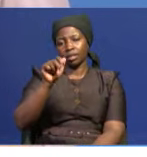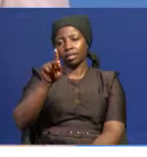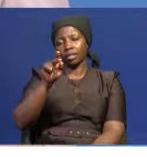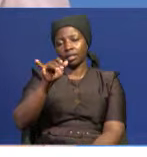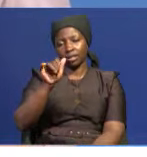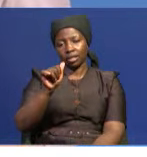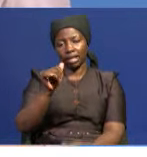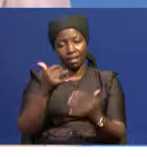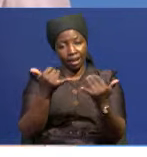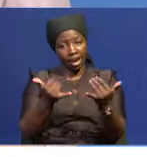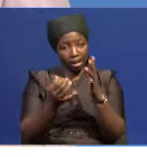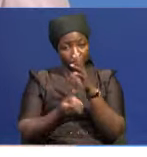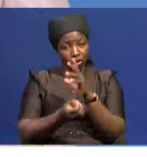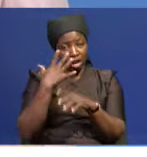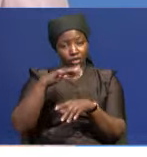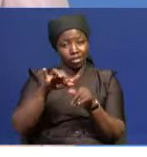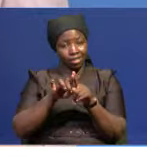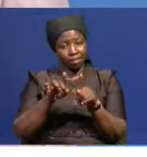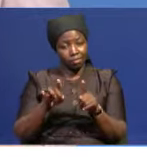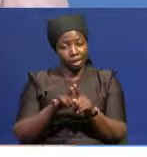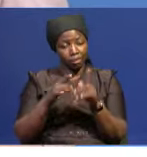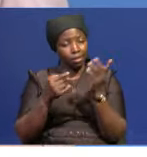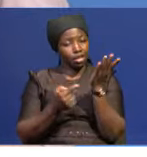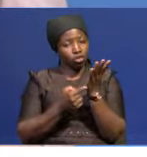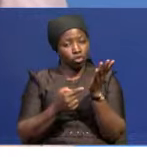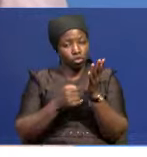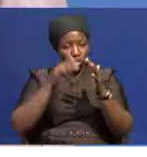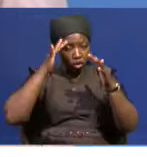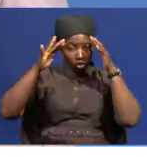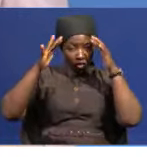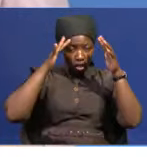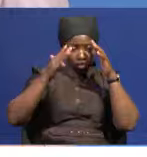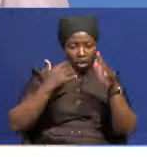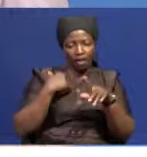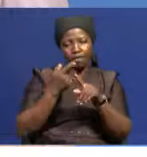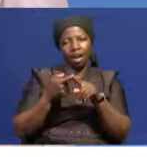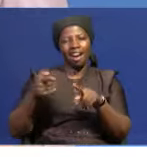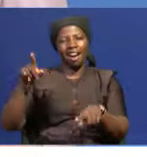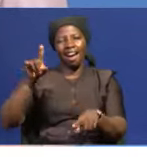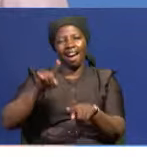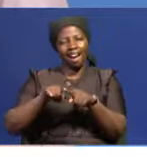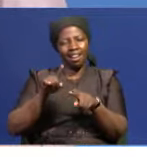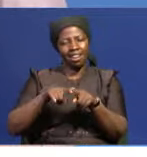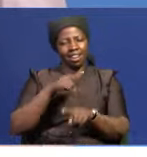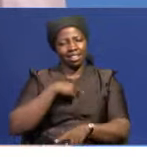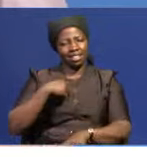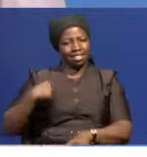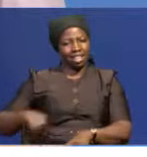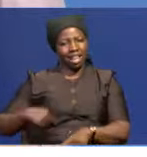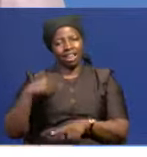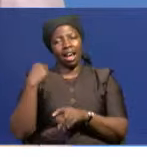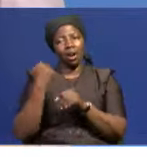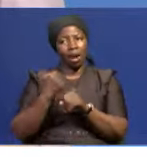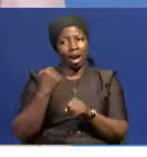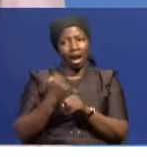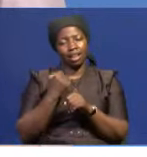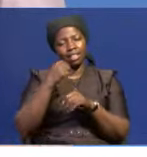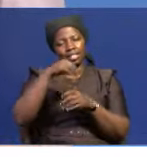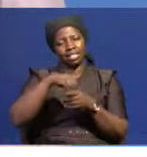kisasa na uvumbuzi wa kiteknolojia vinaongeza kasi ya China katika